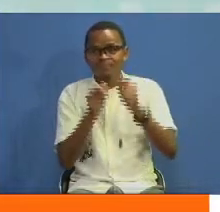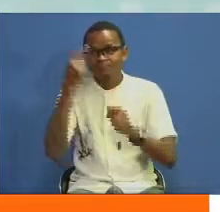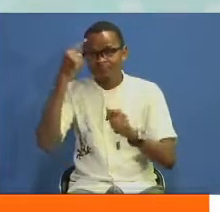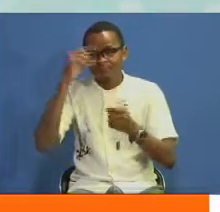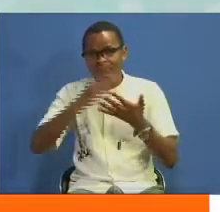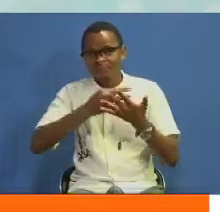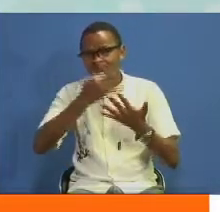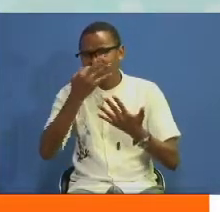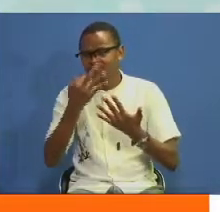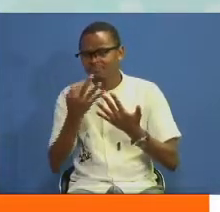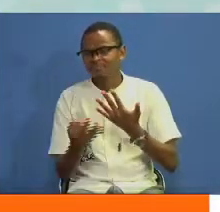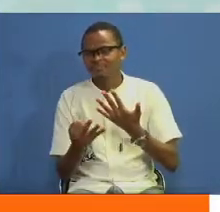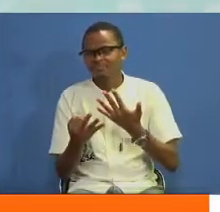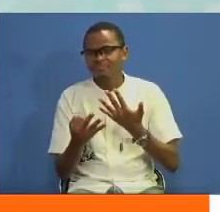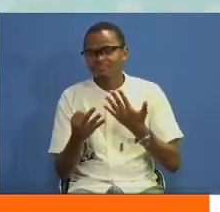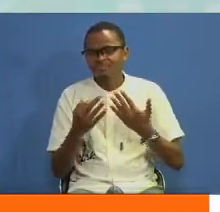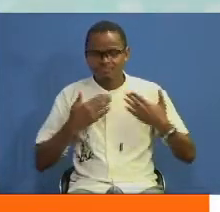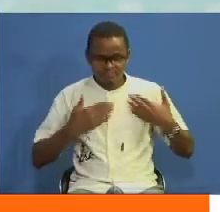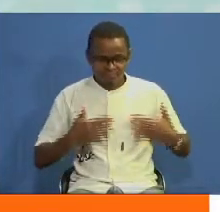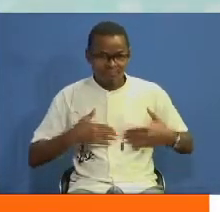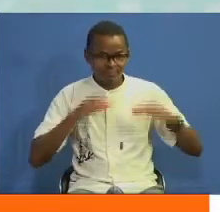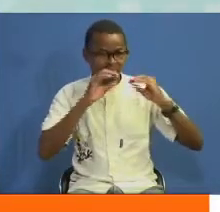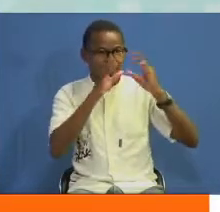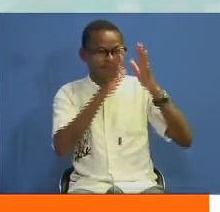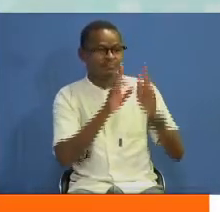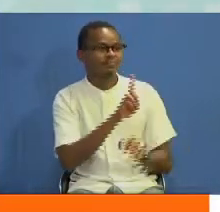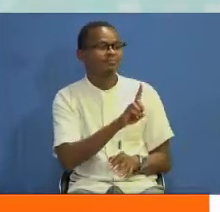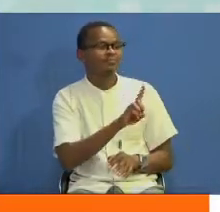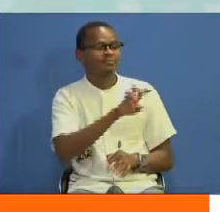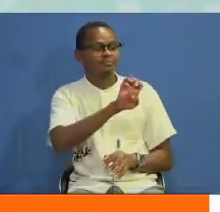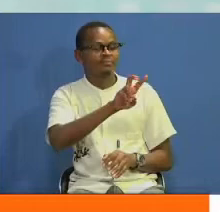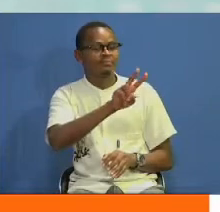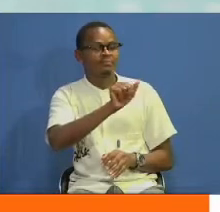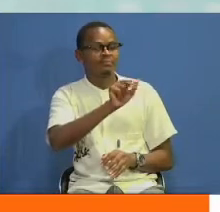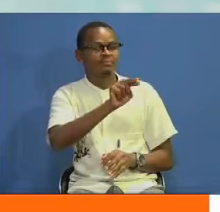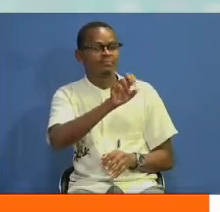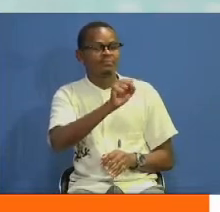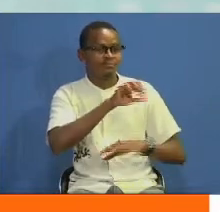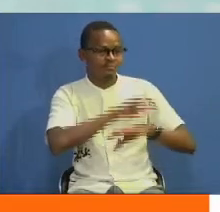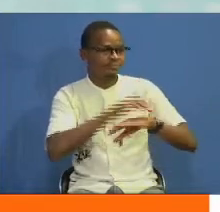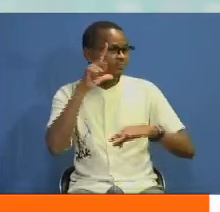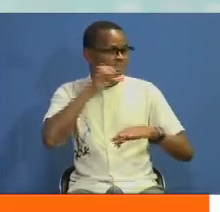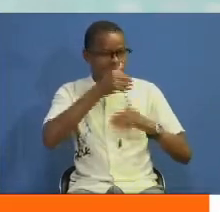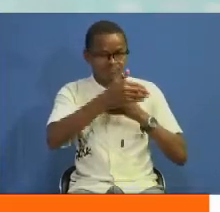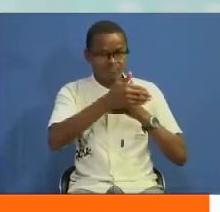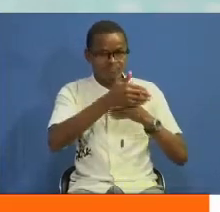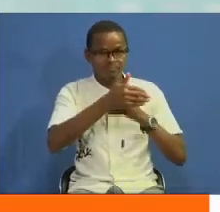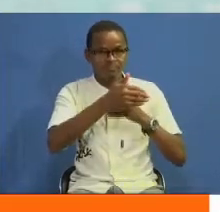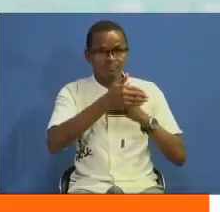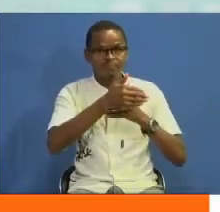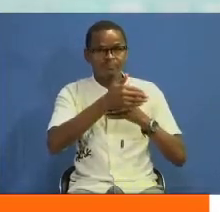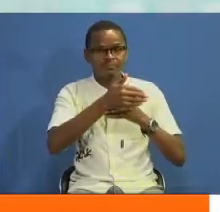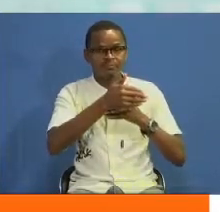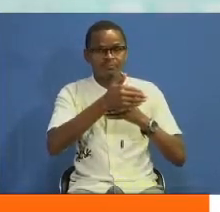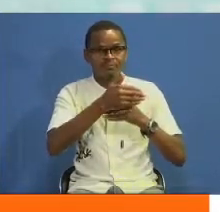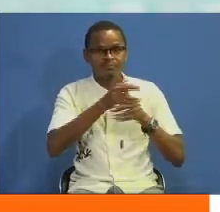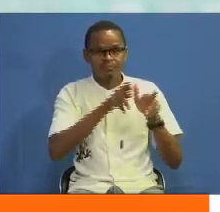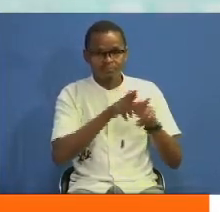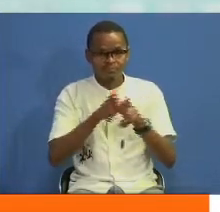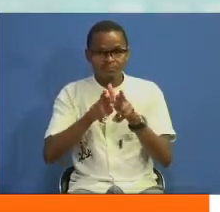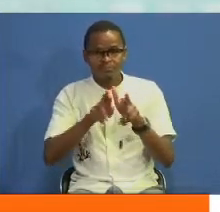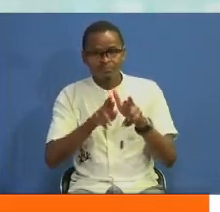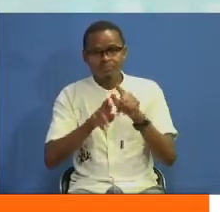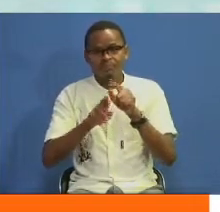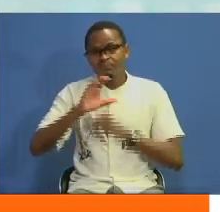yaliteleza. Mwili wa mwalimu mmoja Evans Matundura umepatikana kando ya eneo la mto